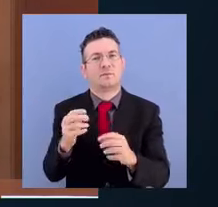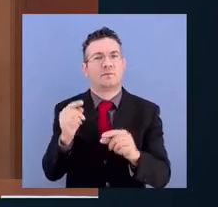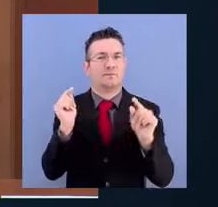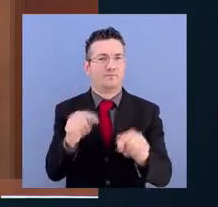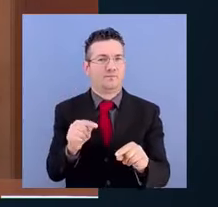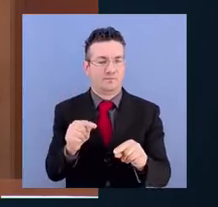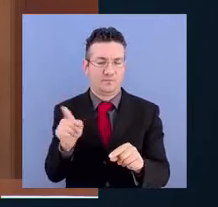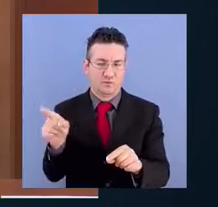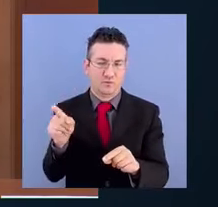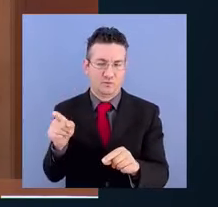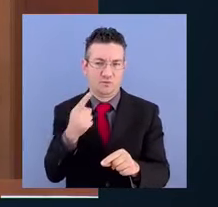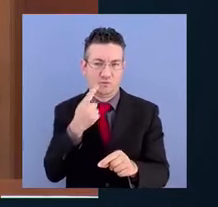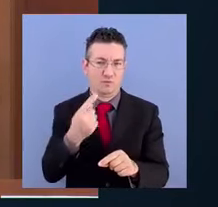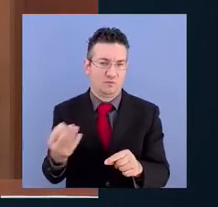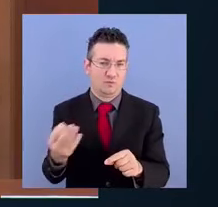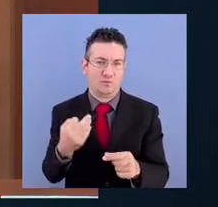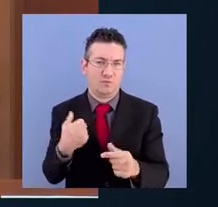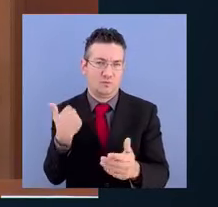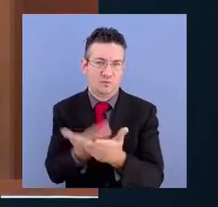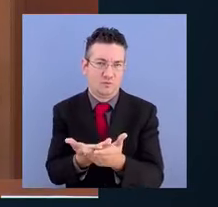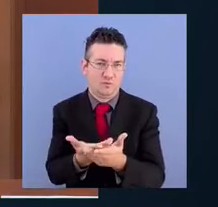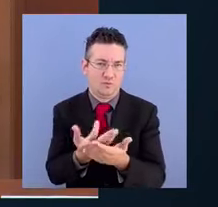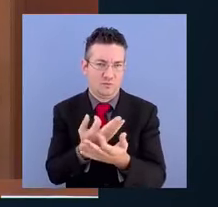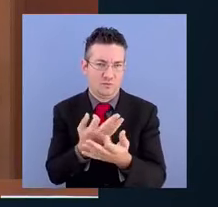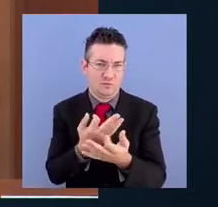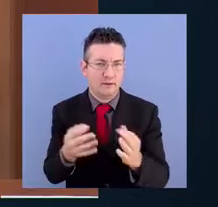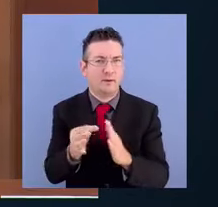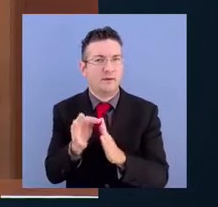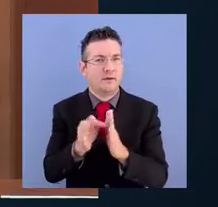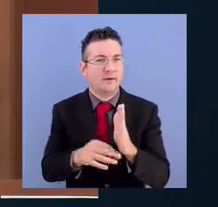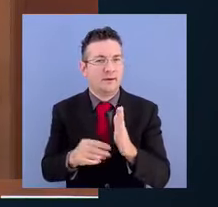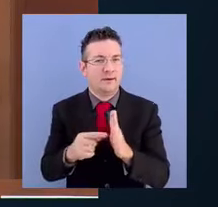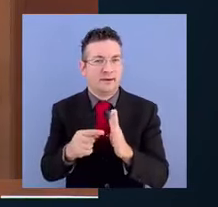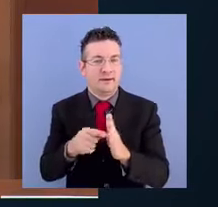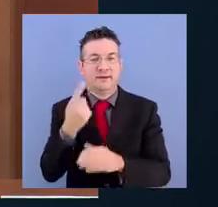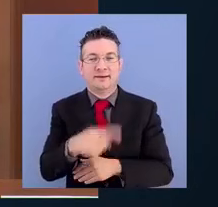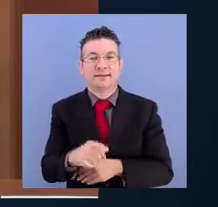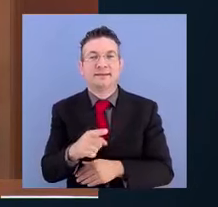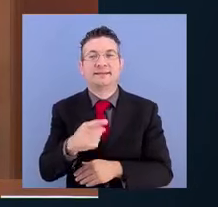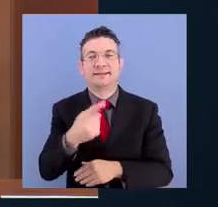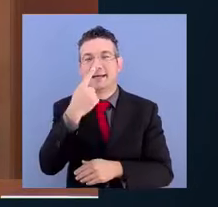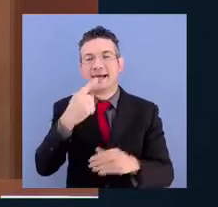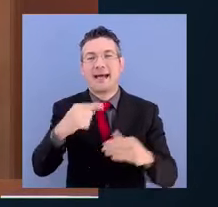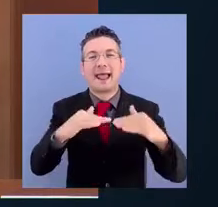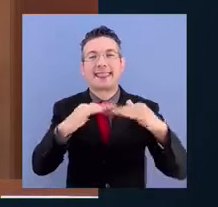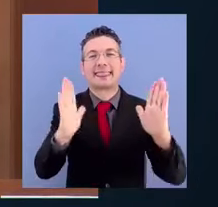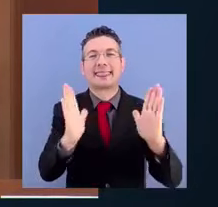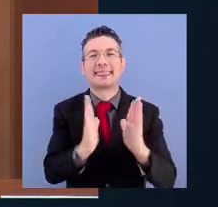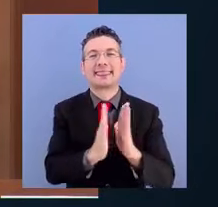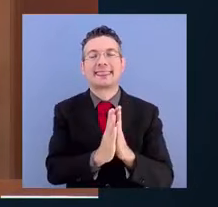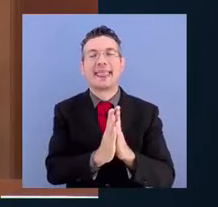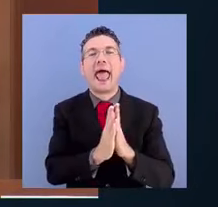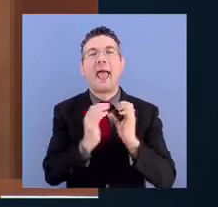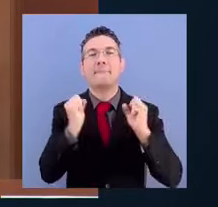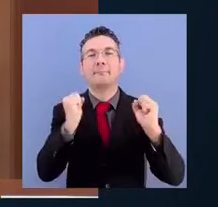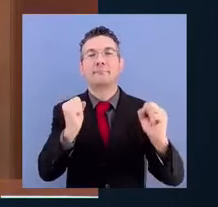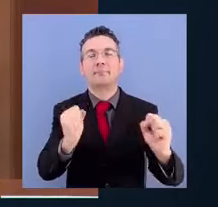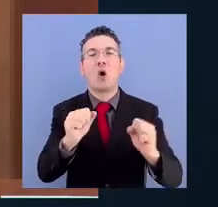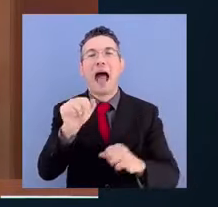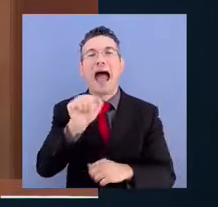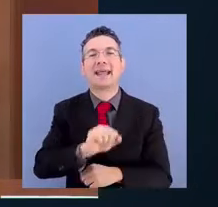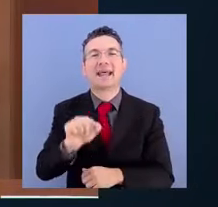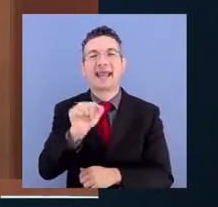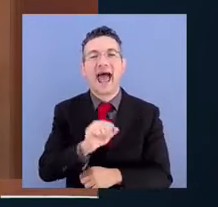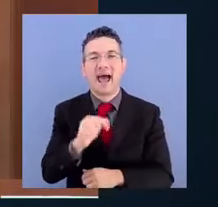proprio durante la presentazione di questa misura al tempio di adriano me ne sono uscito con una battuta dicendo che